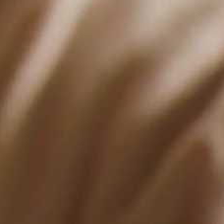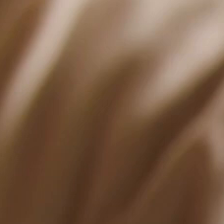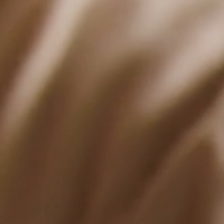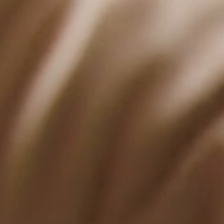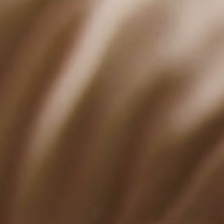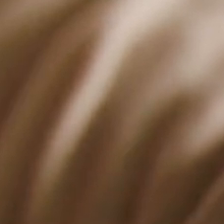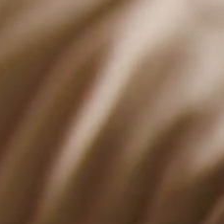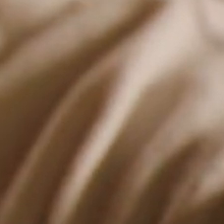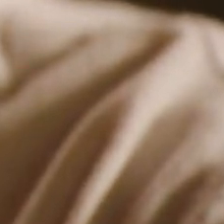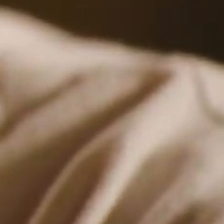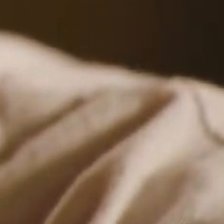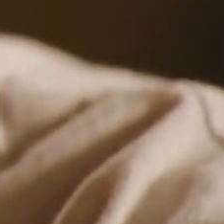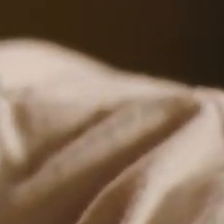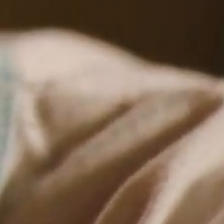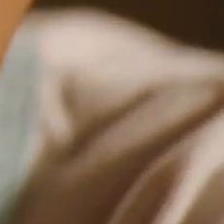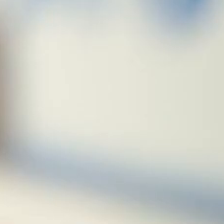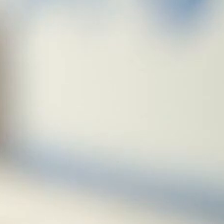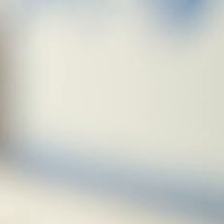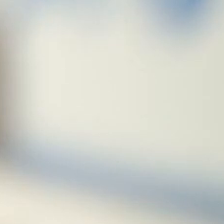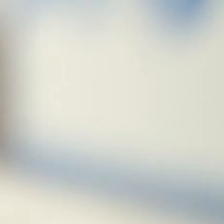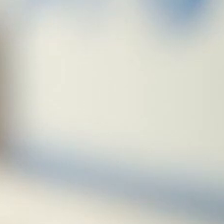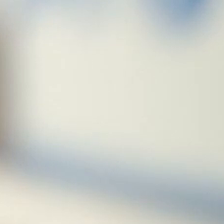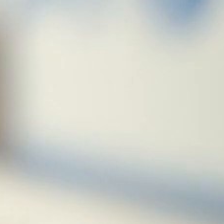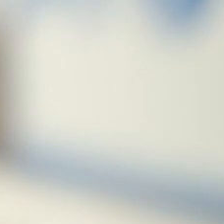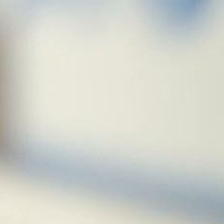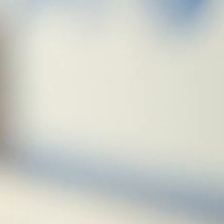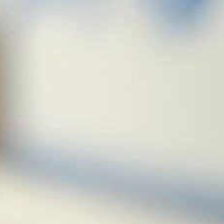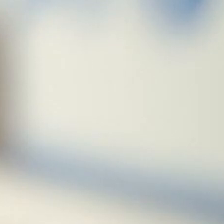Ayah tetap menjadi orang yang ramah kepada siapa saja.